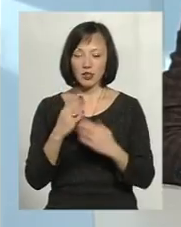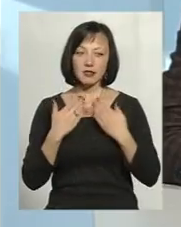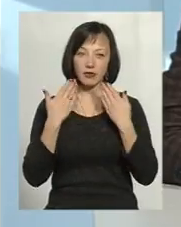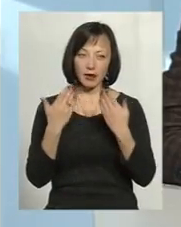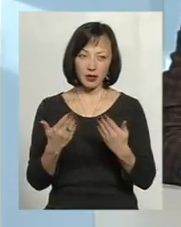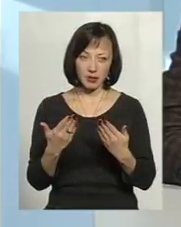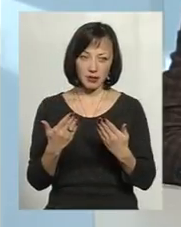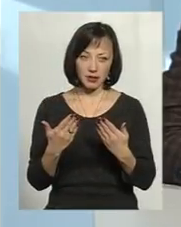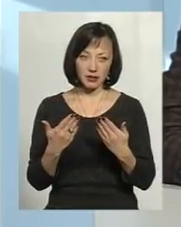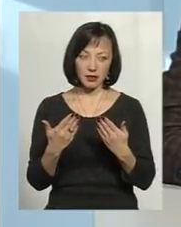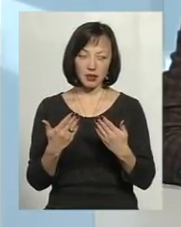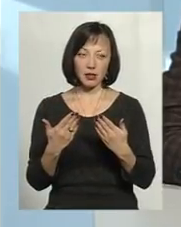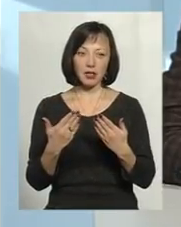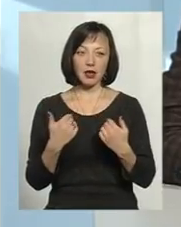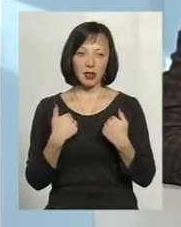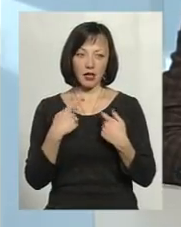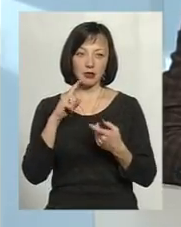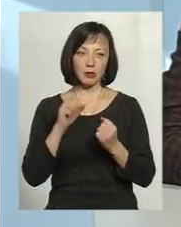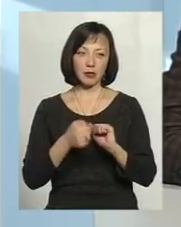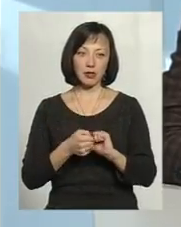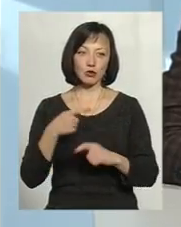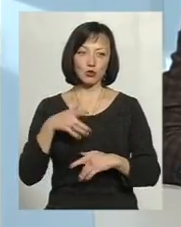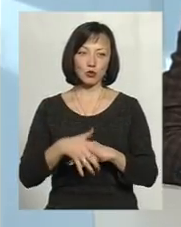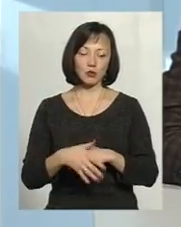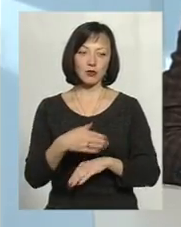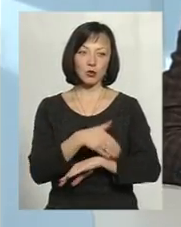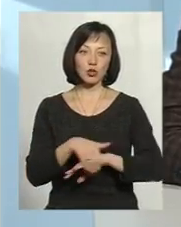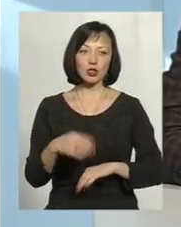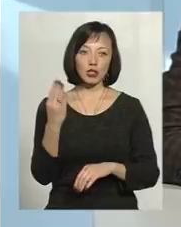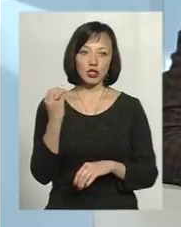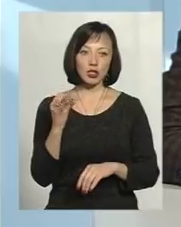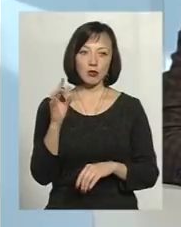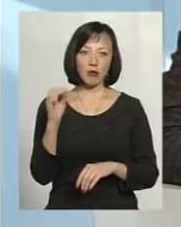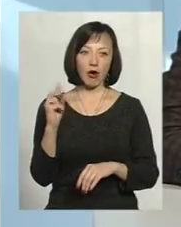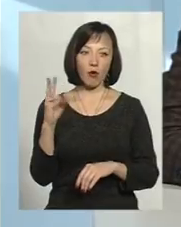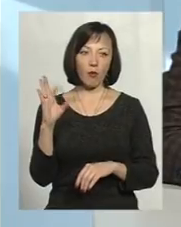звернення, я його запам'ятаю, я зрозумів, Щербакова, проспект Миру